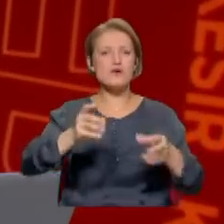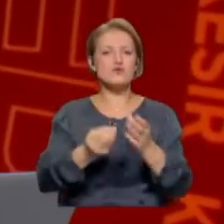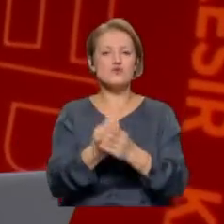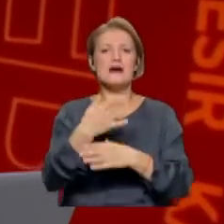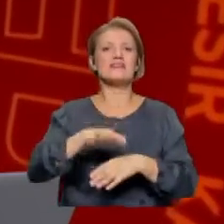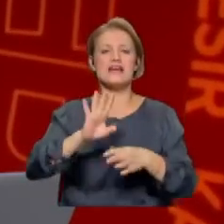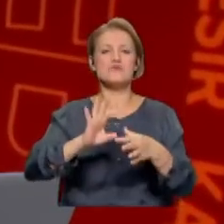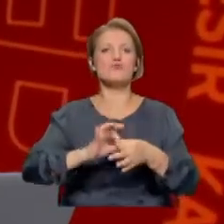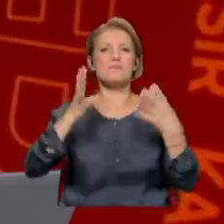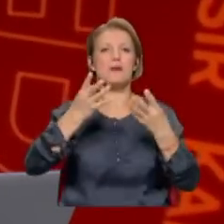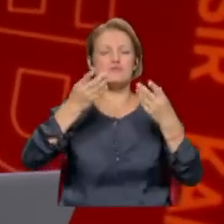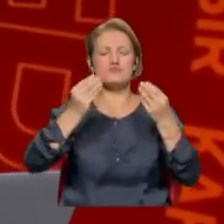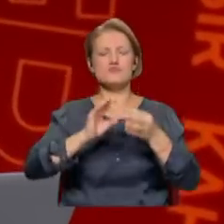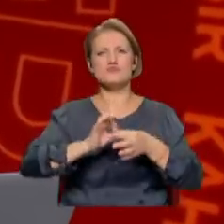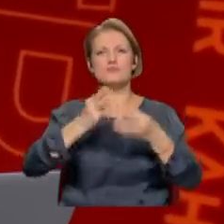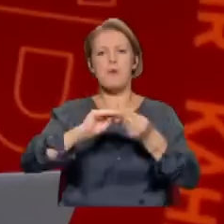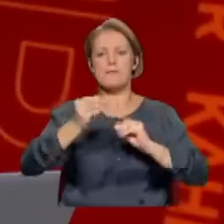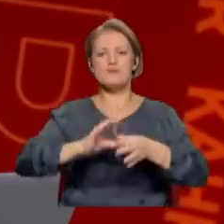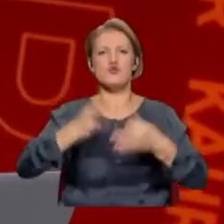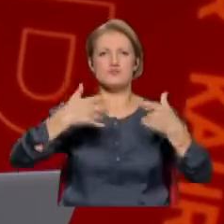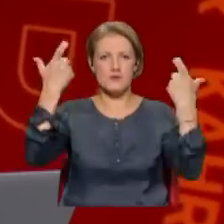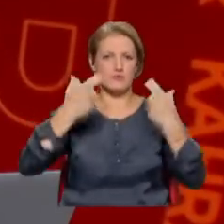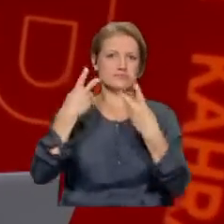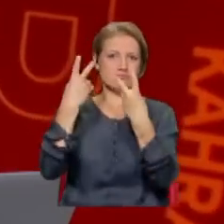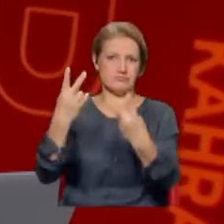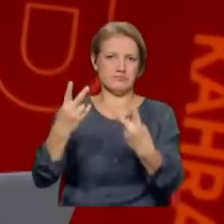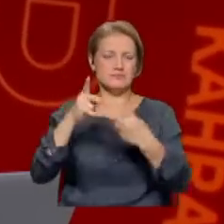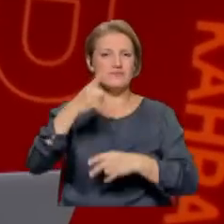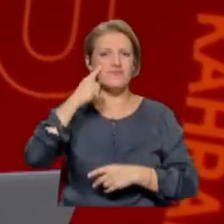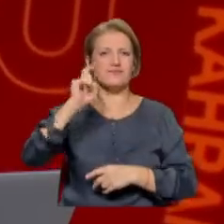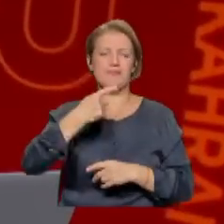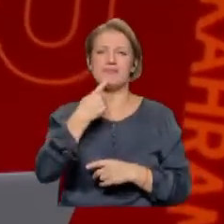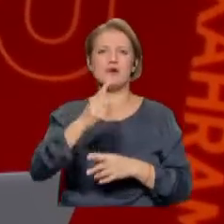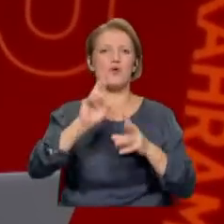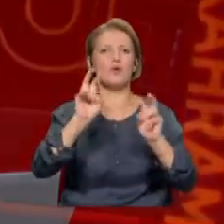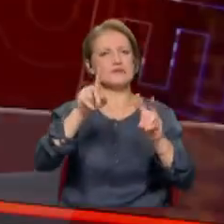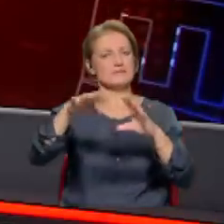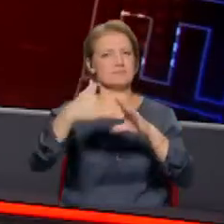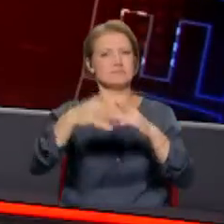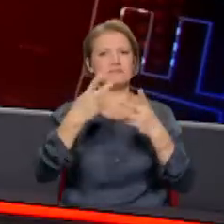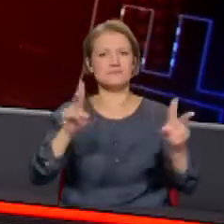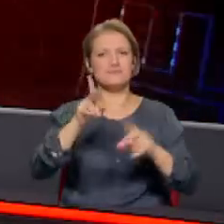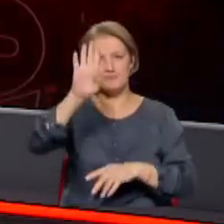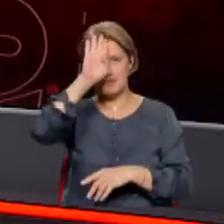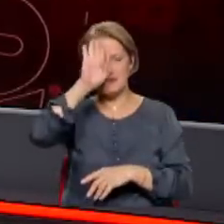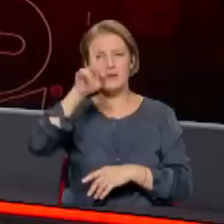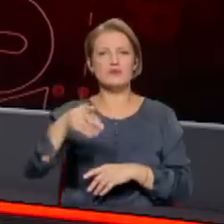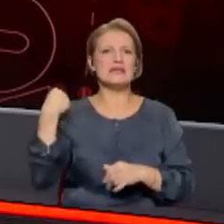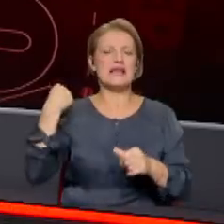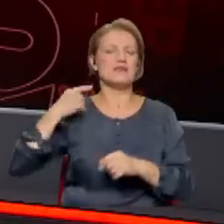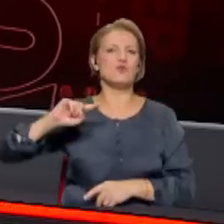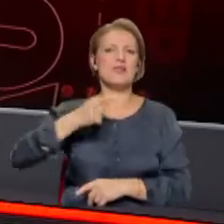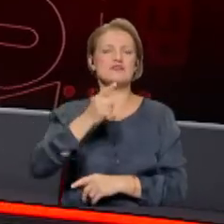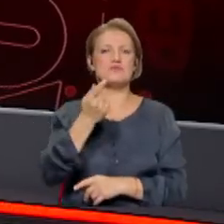sorunu çözmekle yükümlüsünüz. Farkındayız dediğiniz konuları sizler de yazabilirsiniz. Hemen başlayalım bültene. İstanbullu yeni